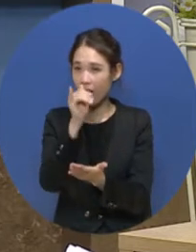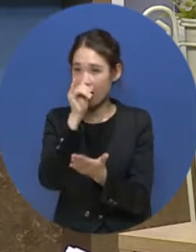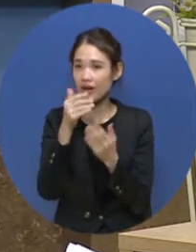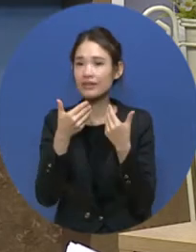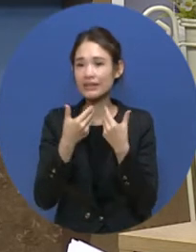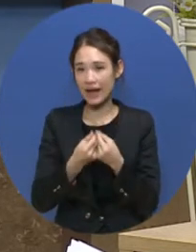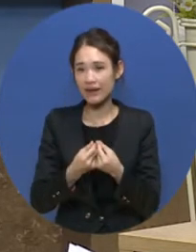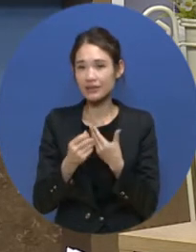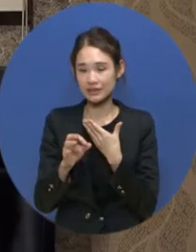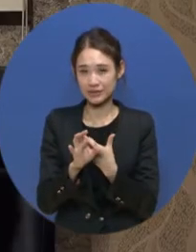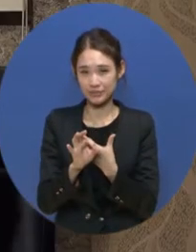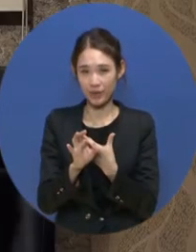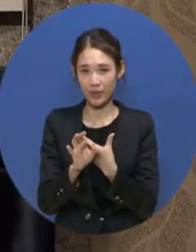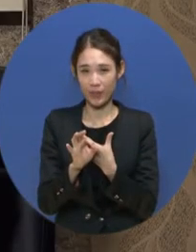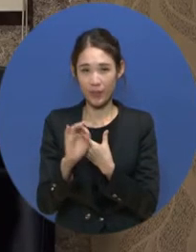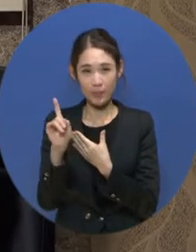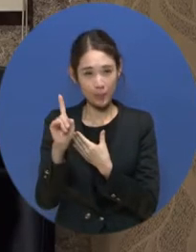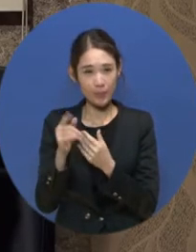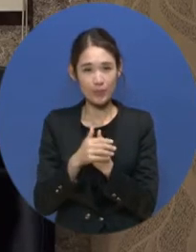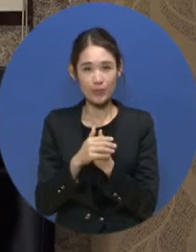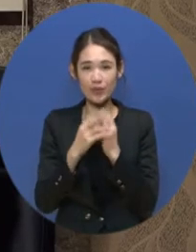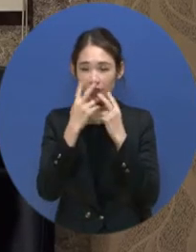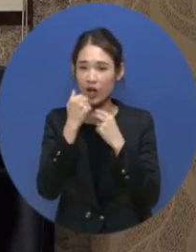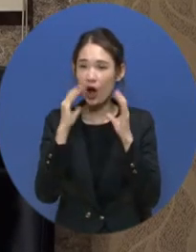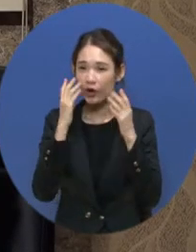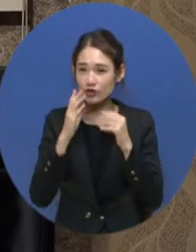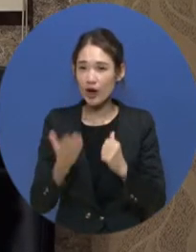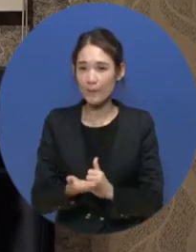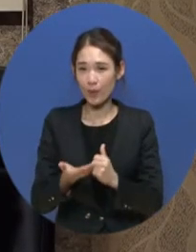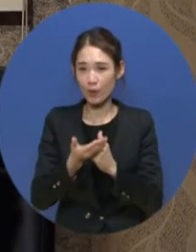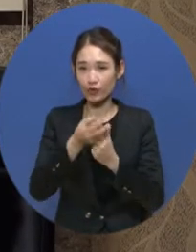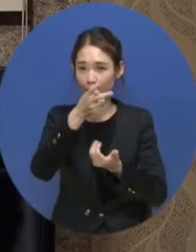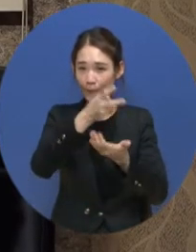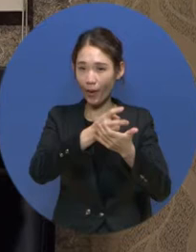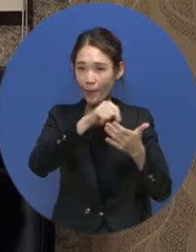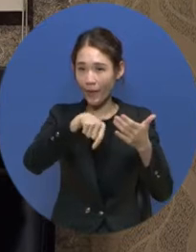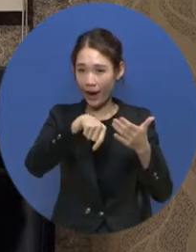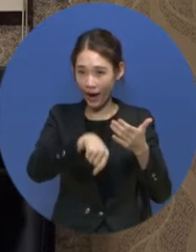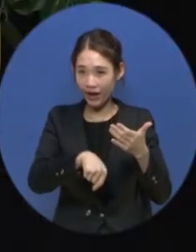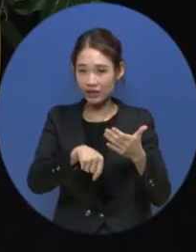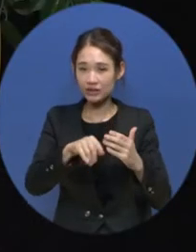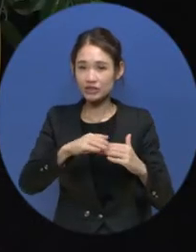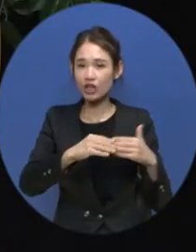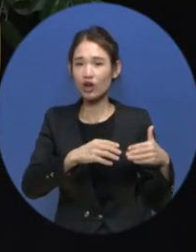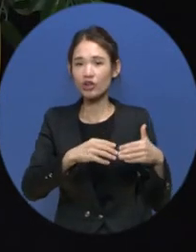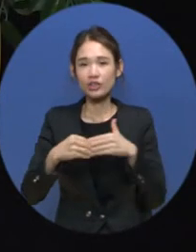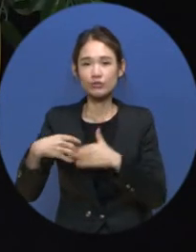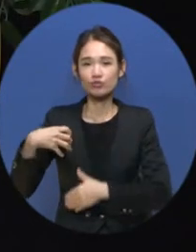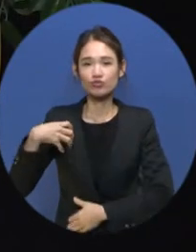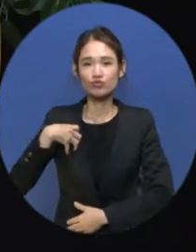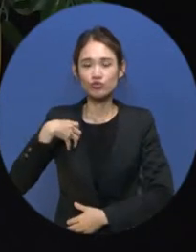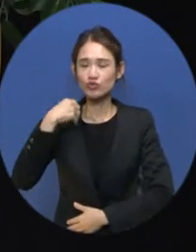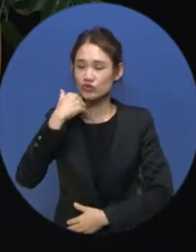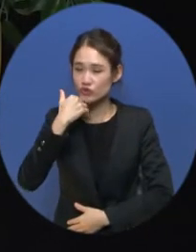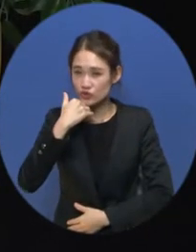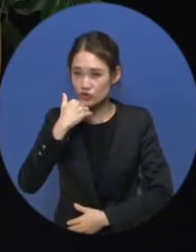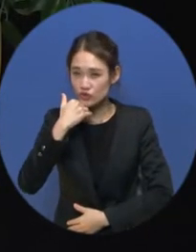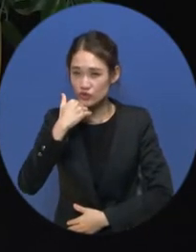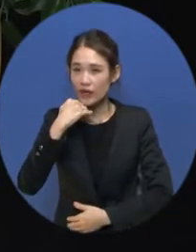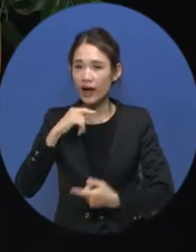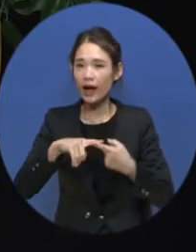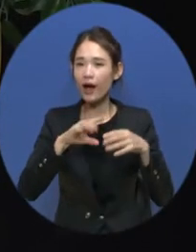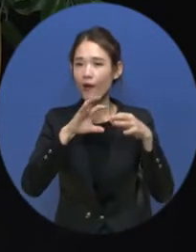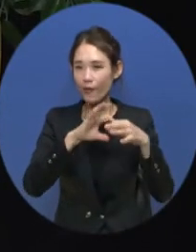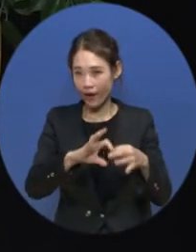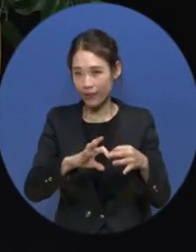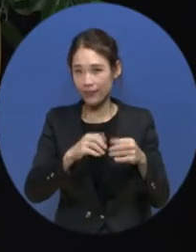어떤 것들이 있나요? 이제 영유아 보육법상에 네. 설립의 주체가 누구냐에 따라서 사실은